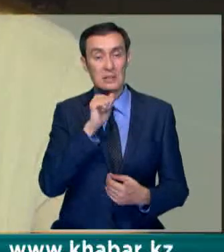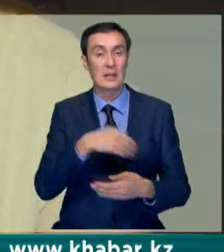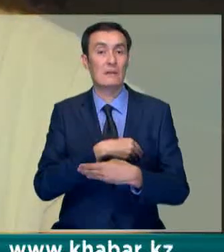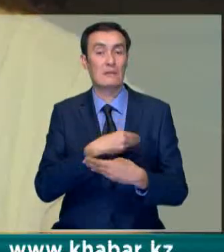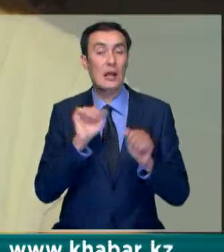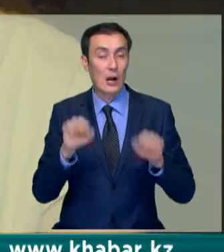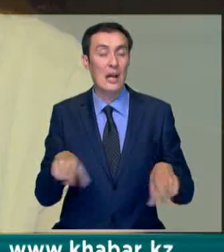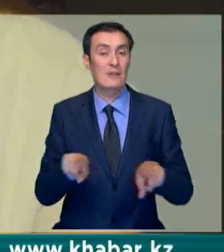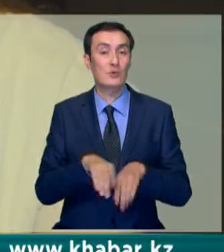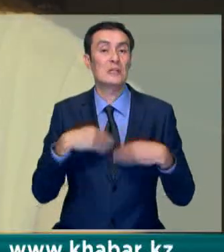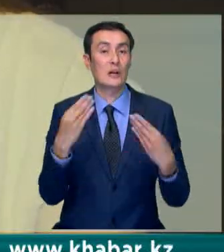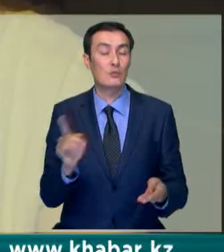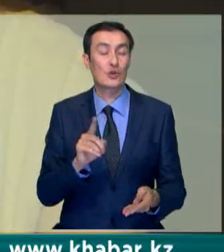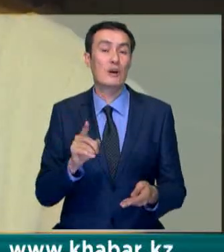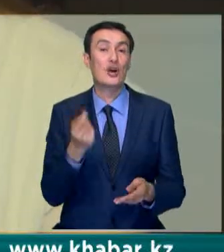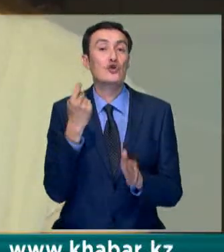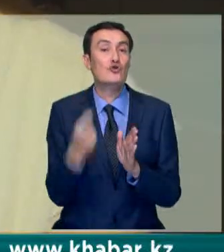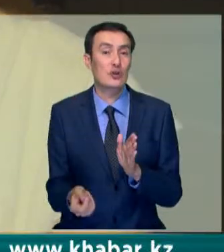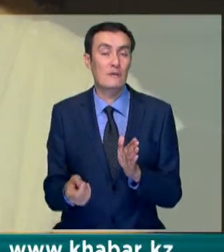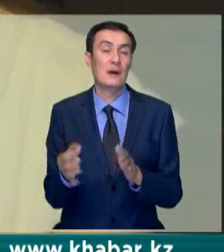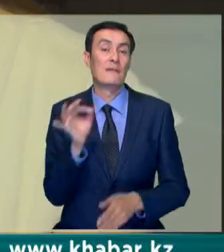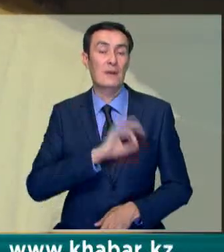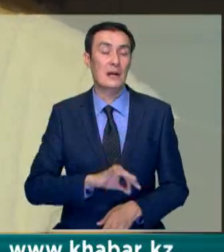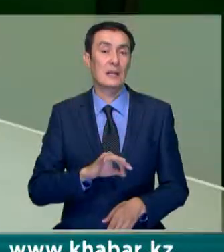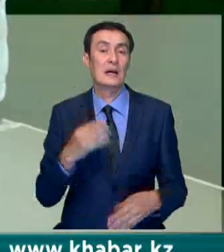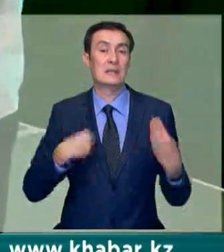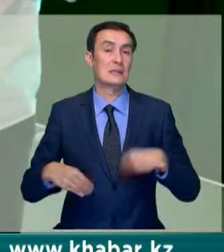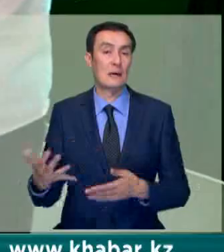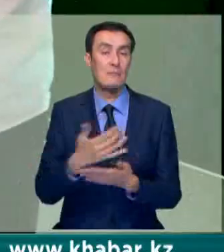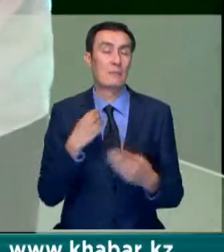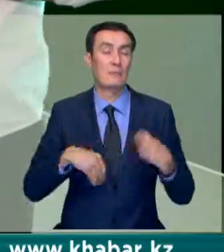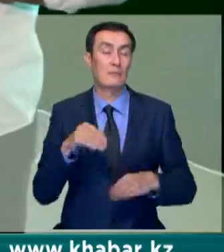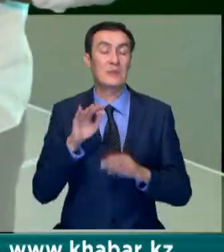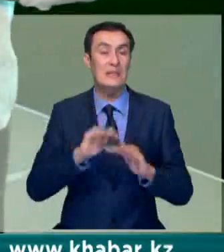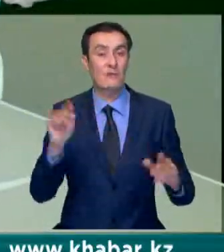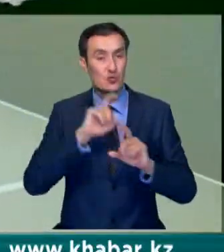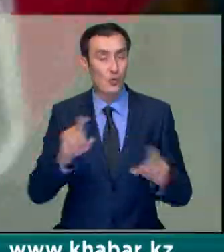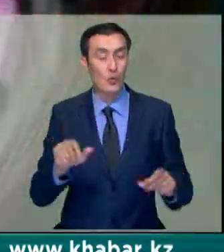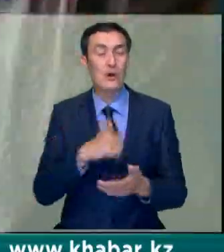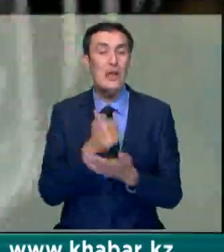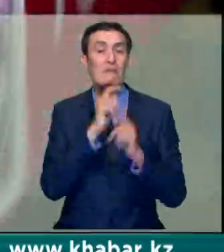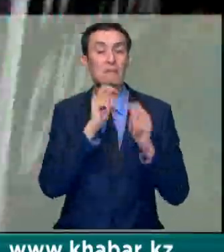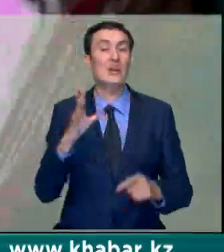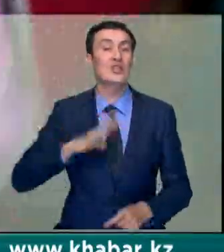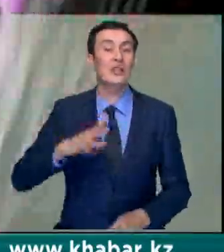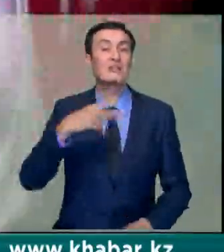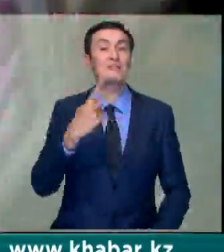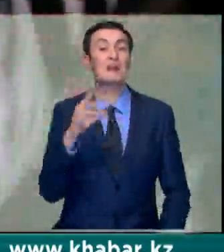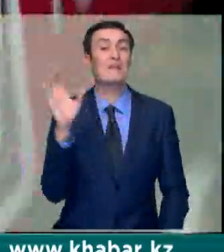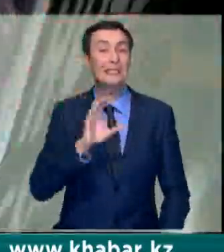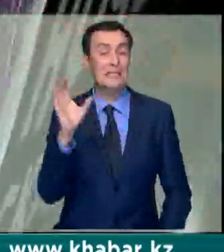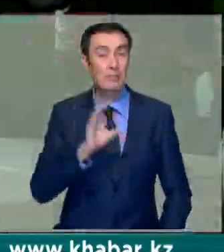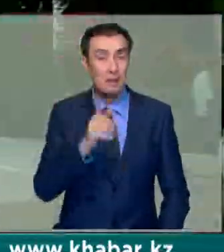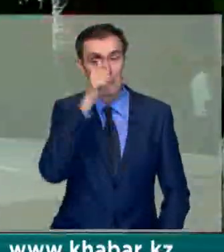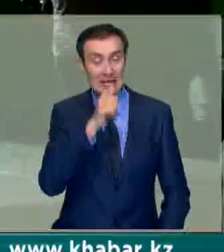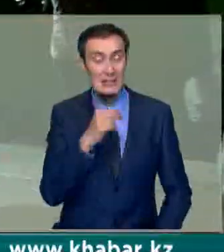возможность выгодно, дешево одеть детей в школу. Но, пожалуй, самый главный приз ждет посетителей молла 21